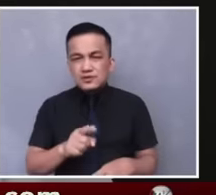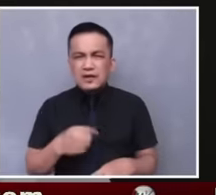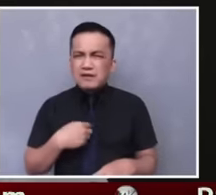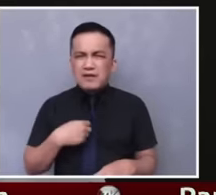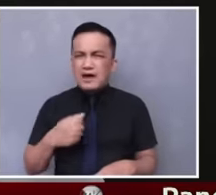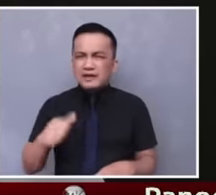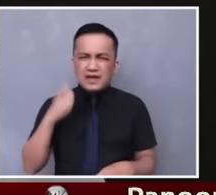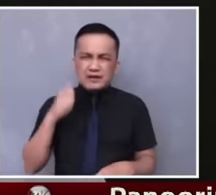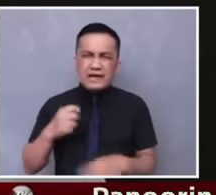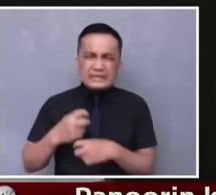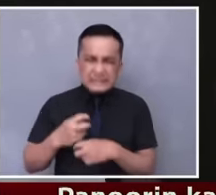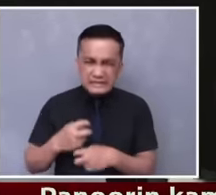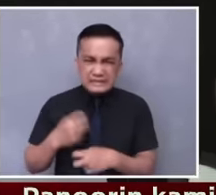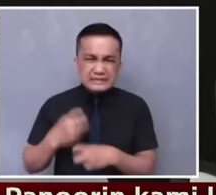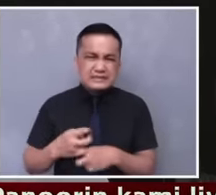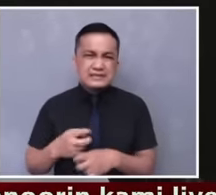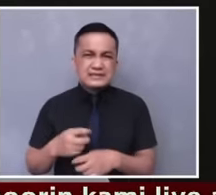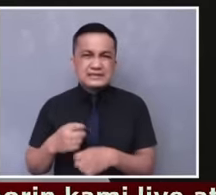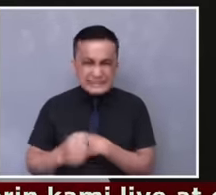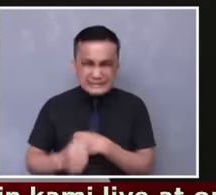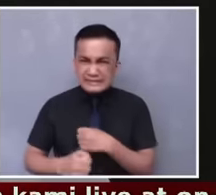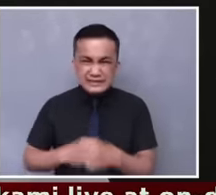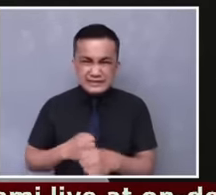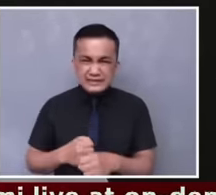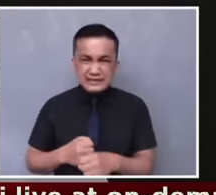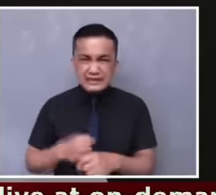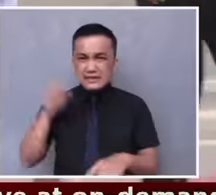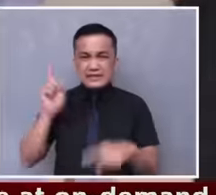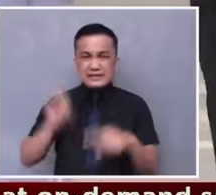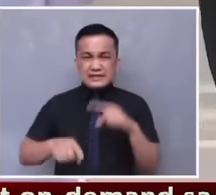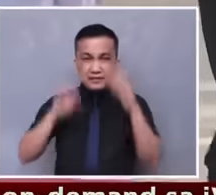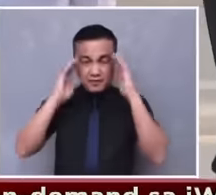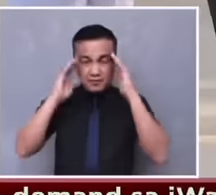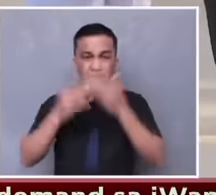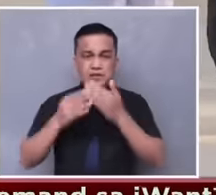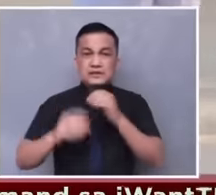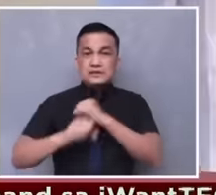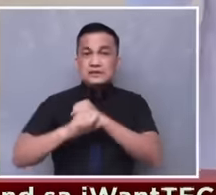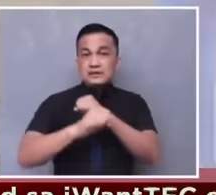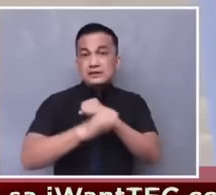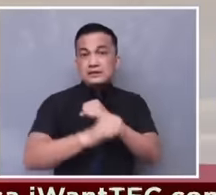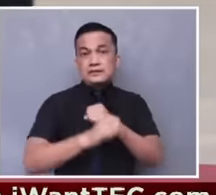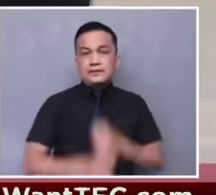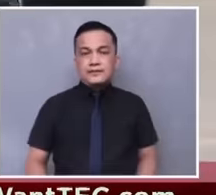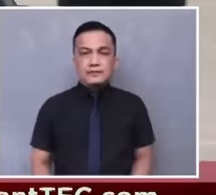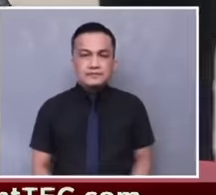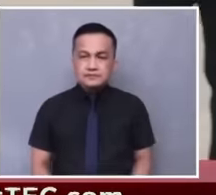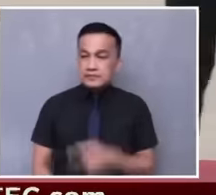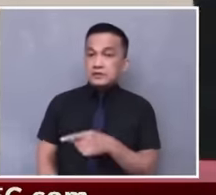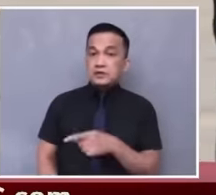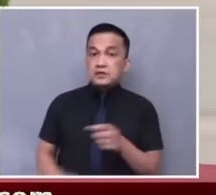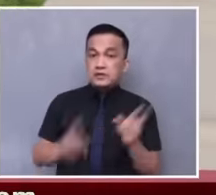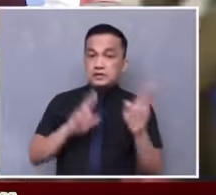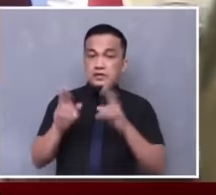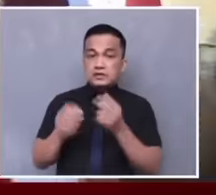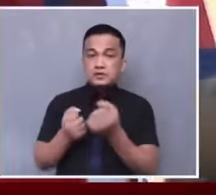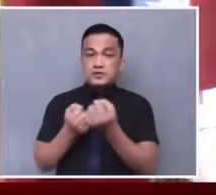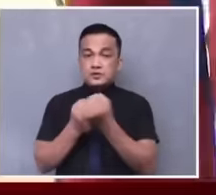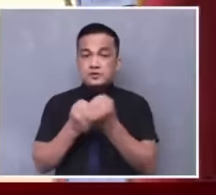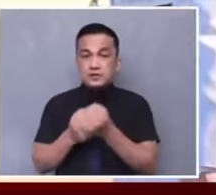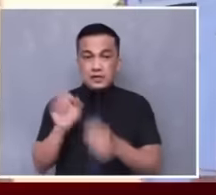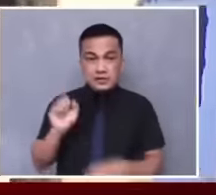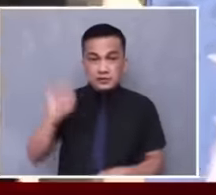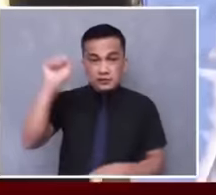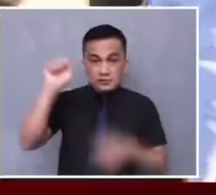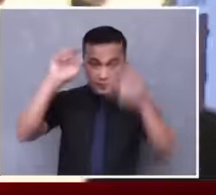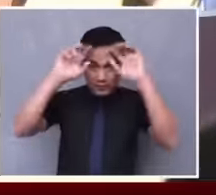na hirap po ako. Hindi po ako makakonsentrate sa pangangampanya. Handa rin daw siyang suportahan ang i-endorso ng Pangulo, pero